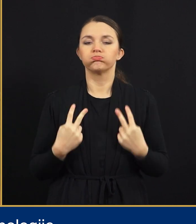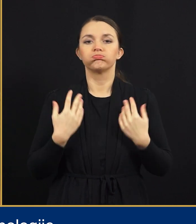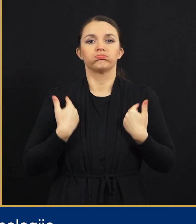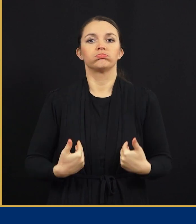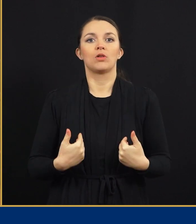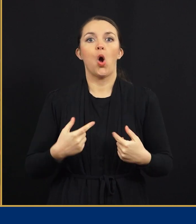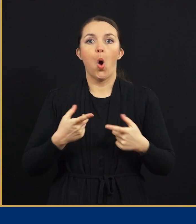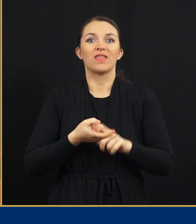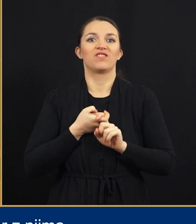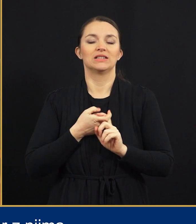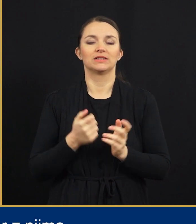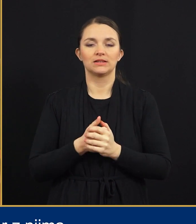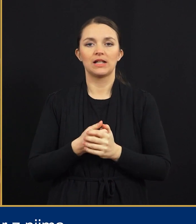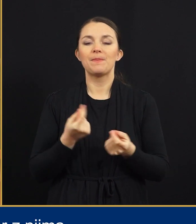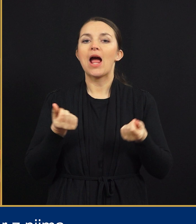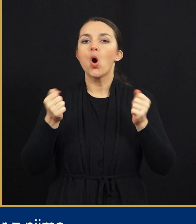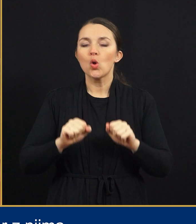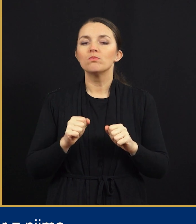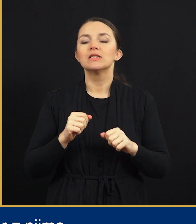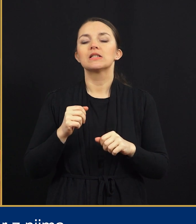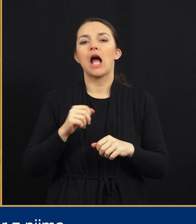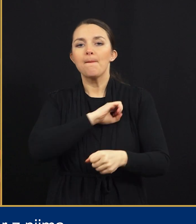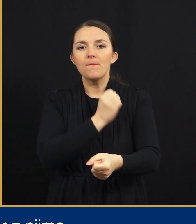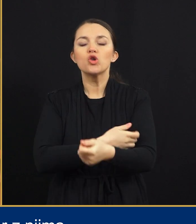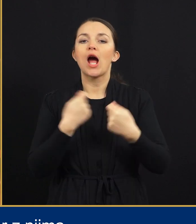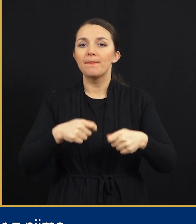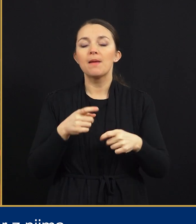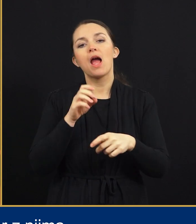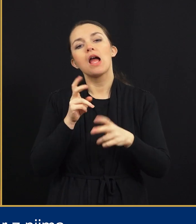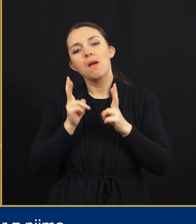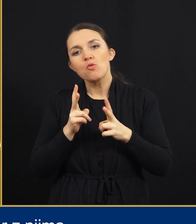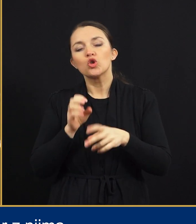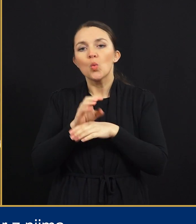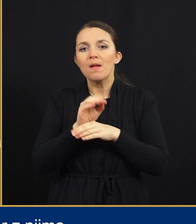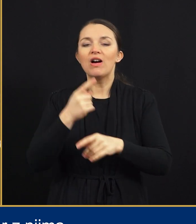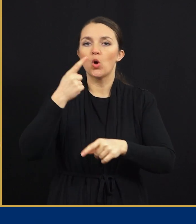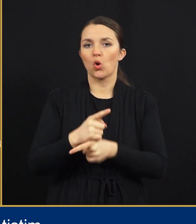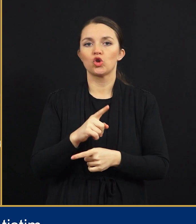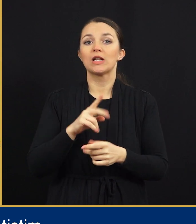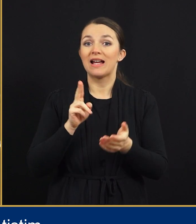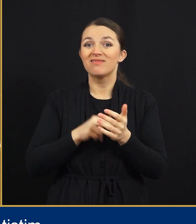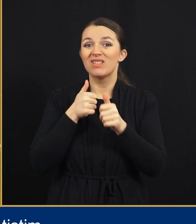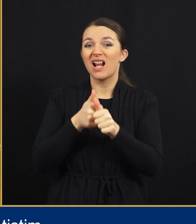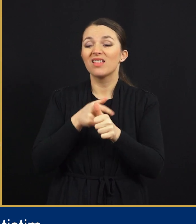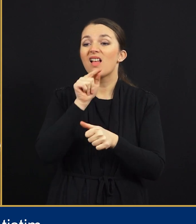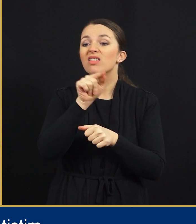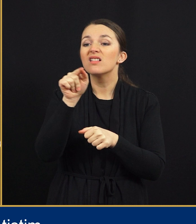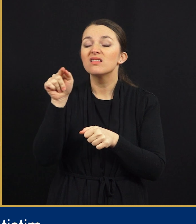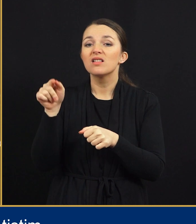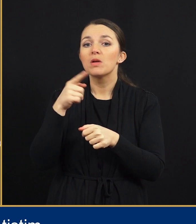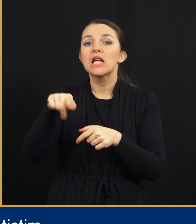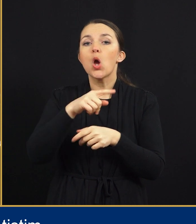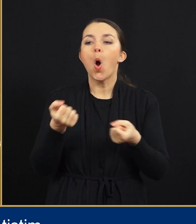odvisni. Ekonomska moč in kapital ter z njima možnost vplivanja in odločanja namreč nezadržno sledita